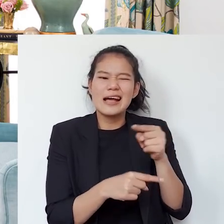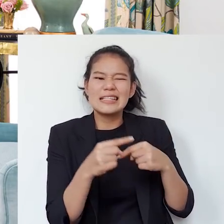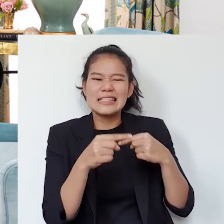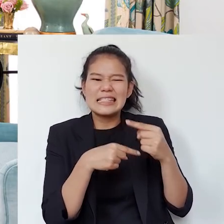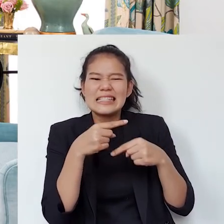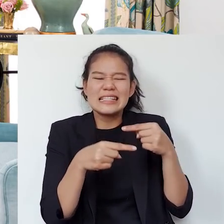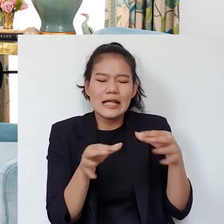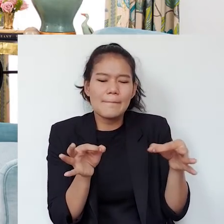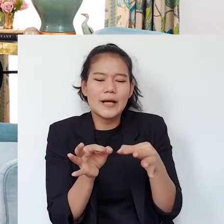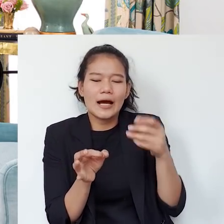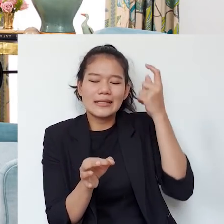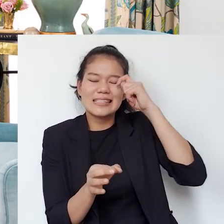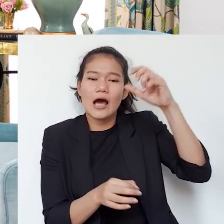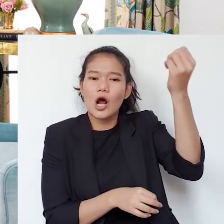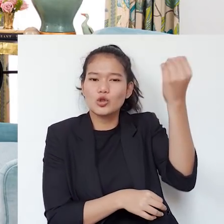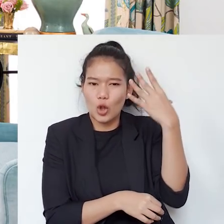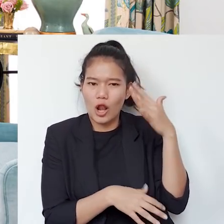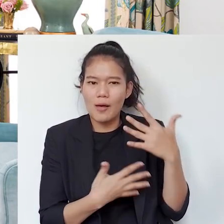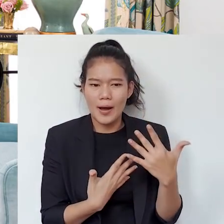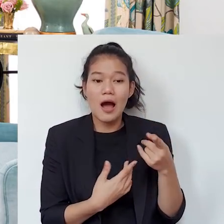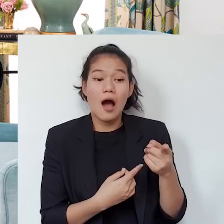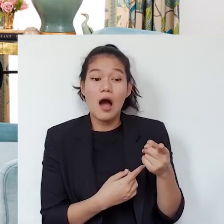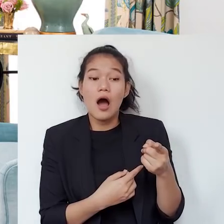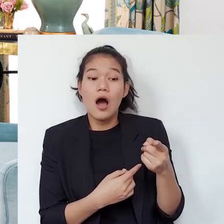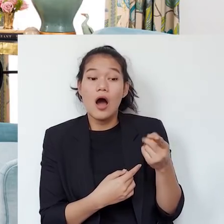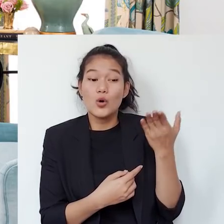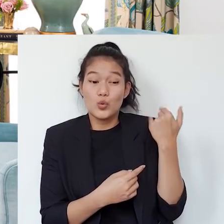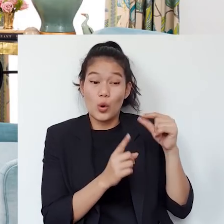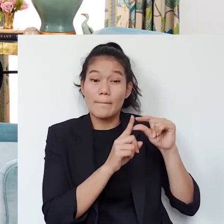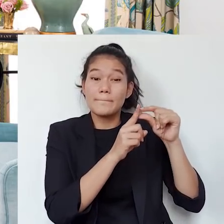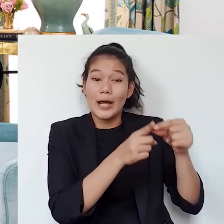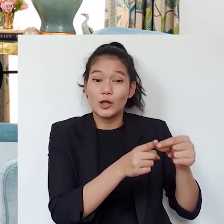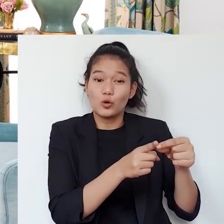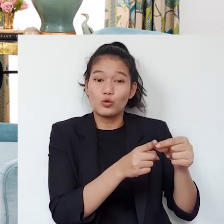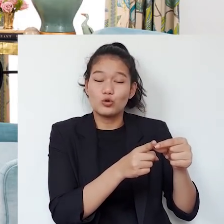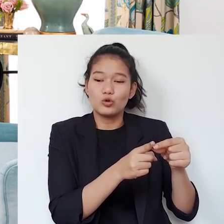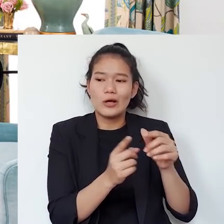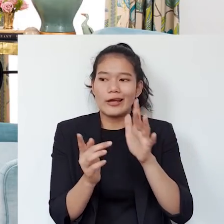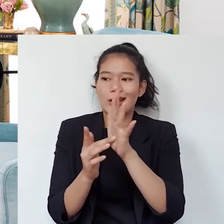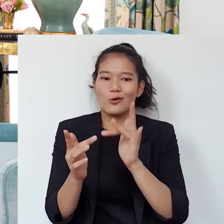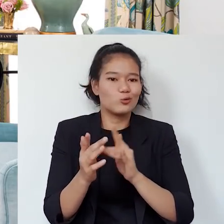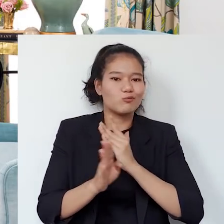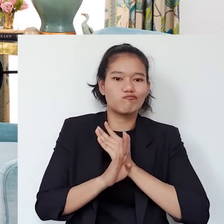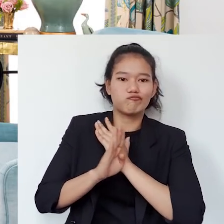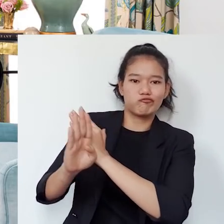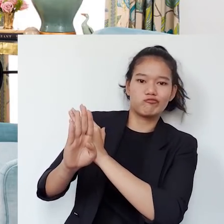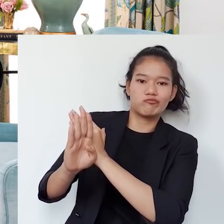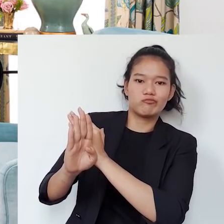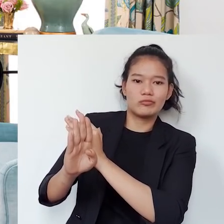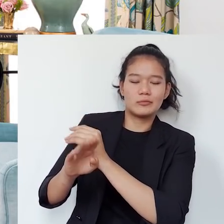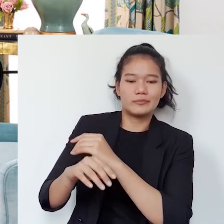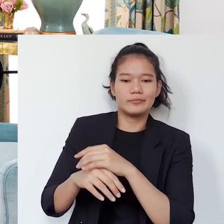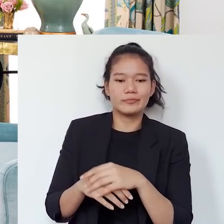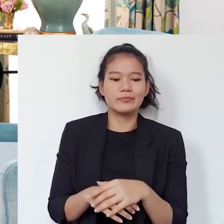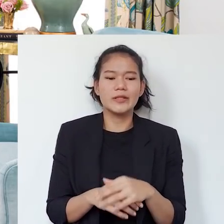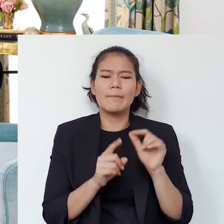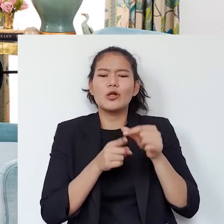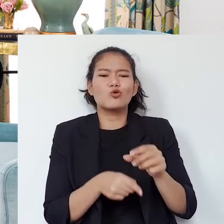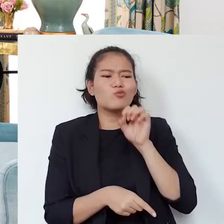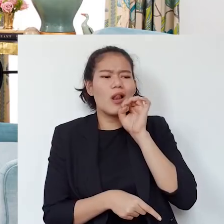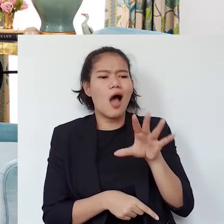Kisah Para Rasul ini adalah ketika dia menyangkal Yesus. Dia